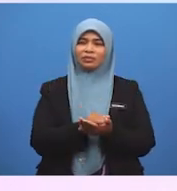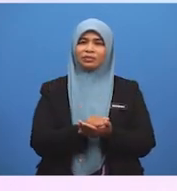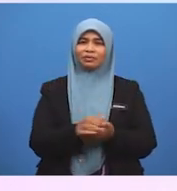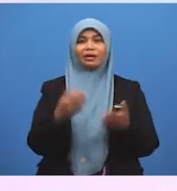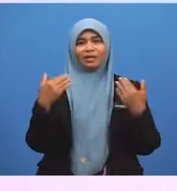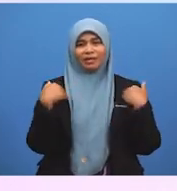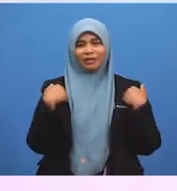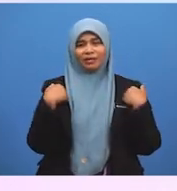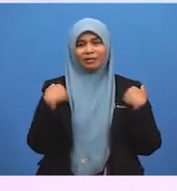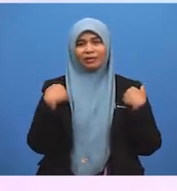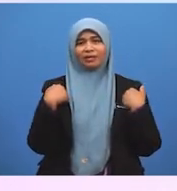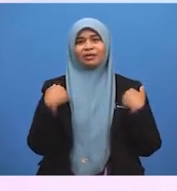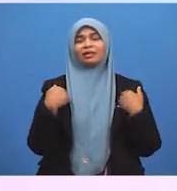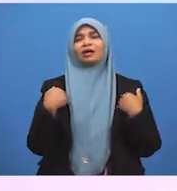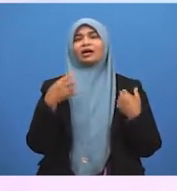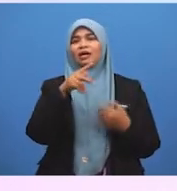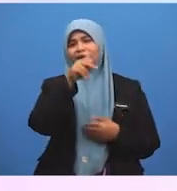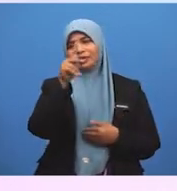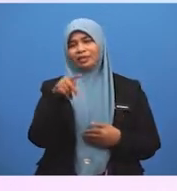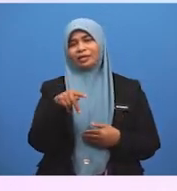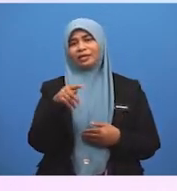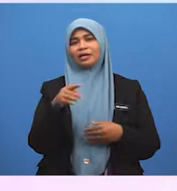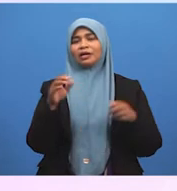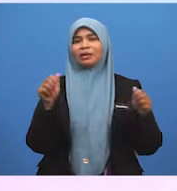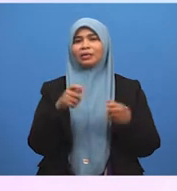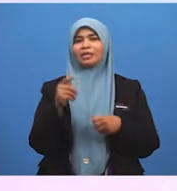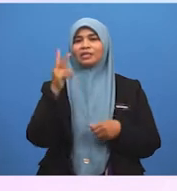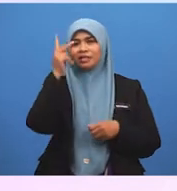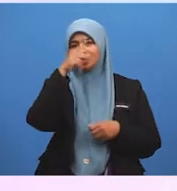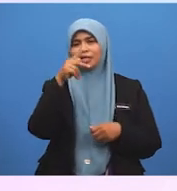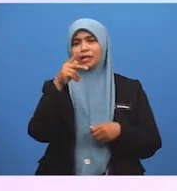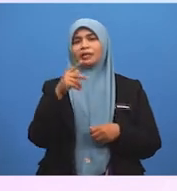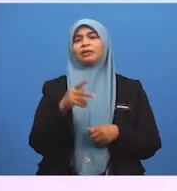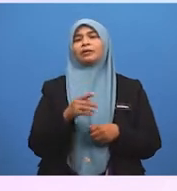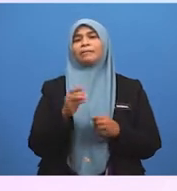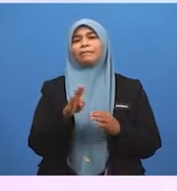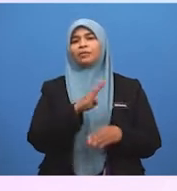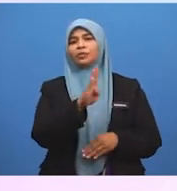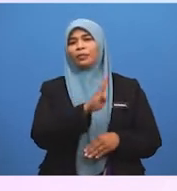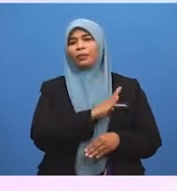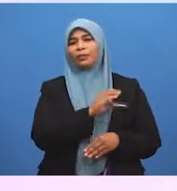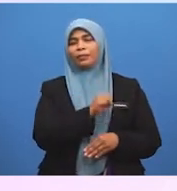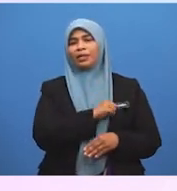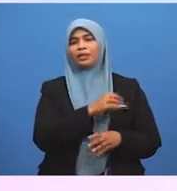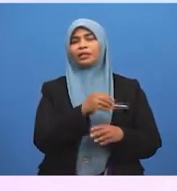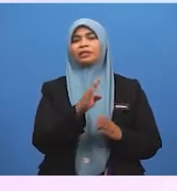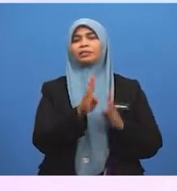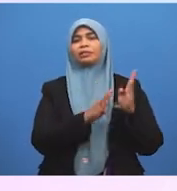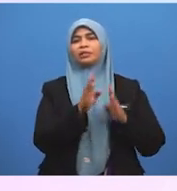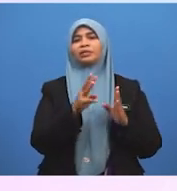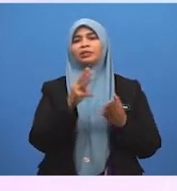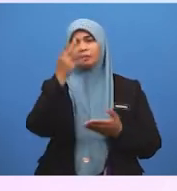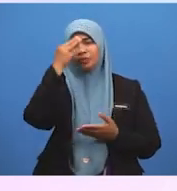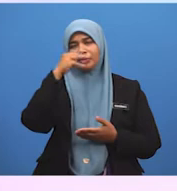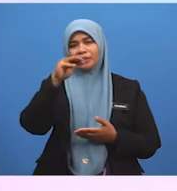Ada? Adakah mengamalkan sikap beradab sopan dan berbudi pekerti mulia?